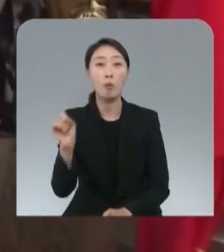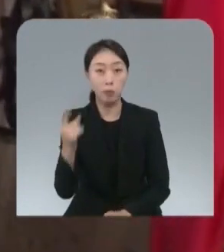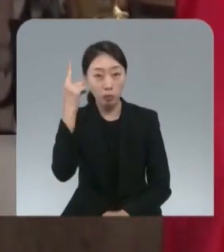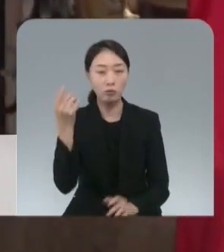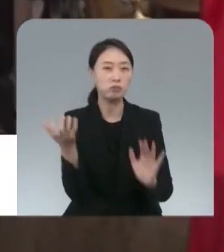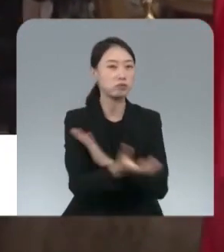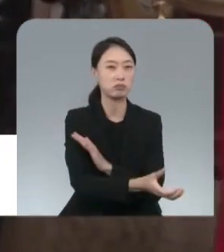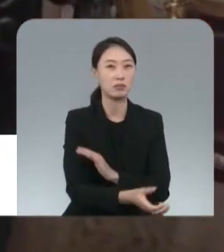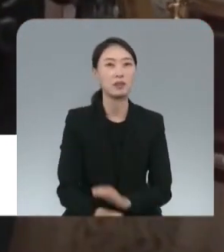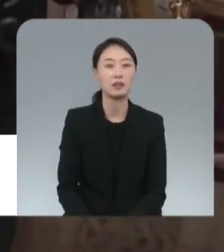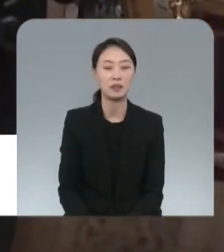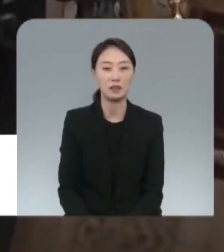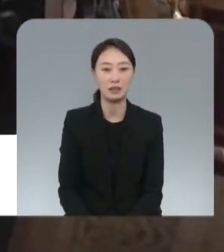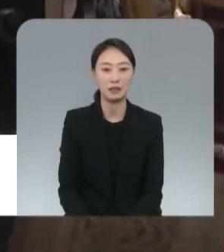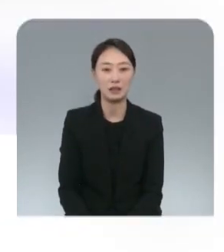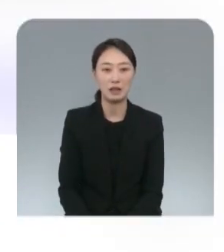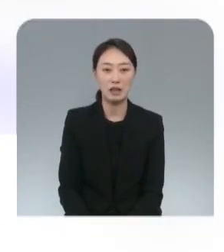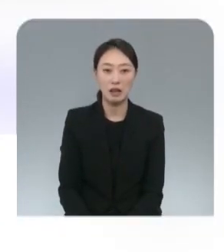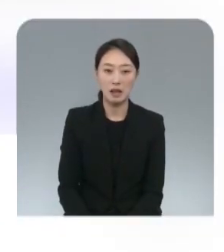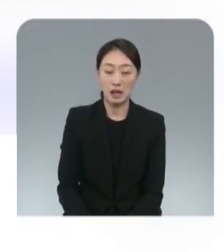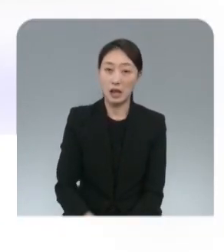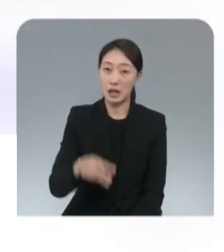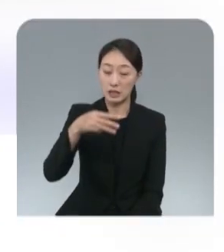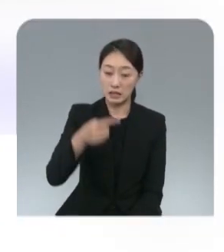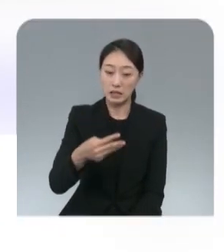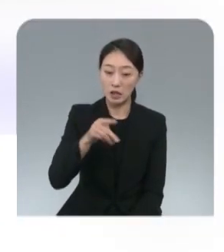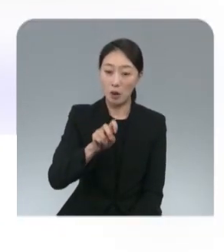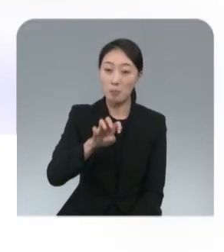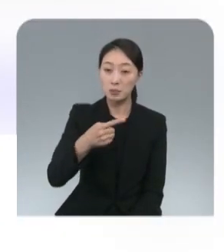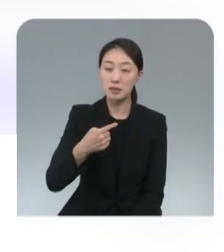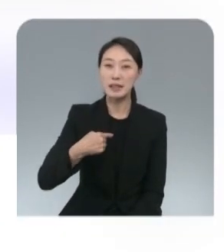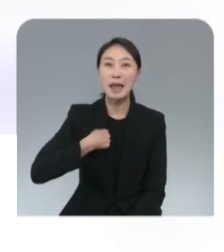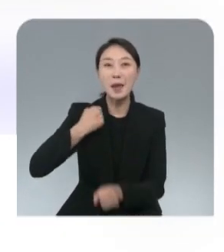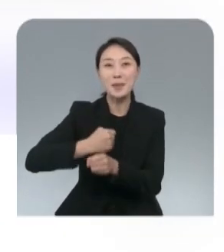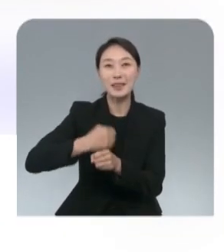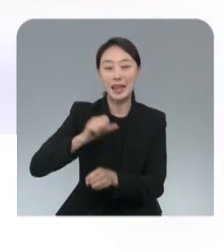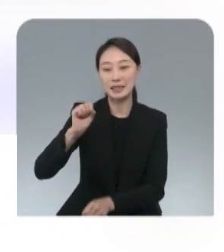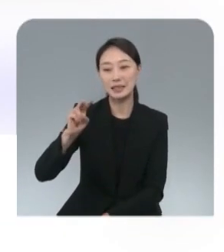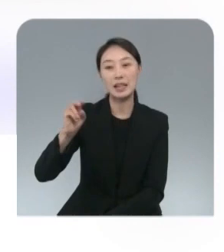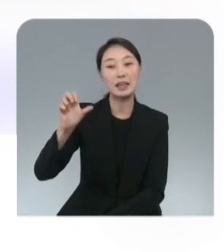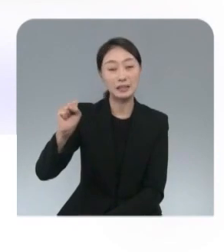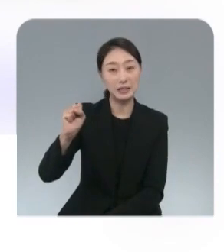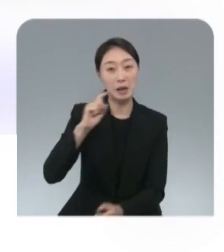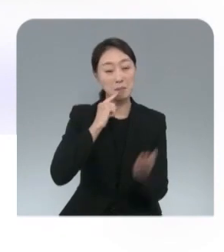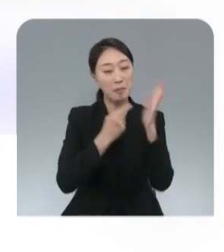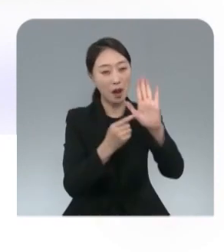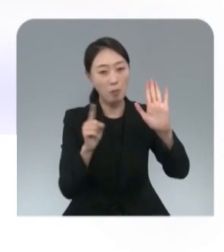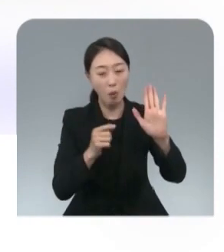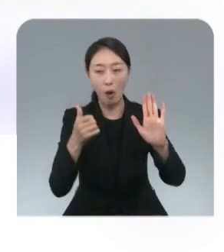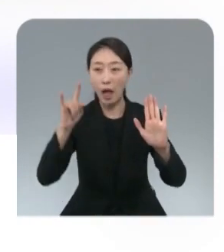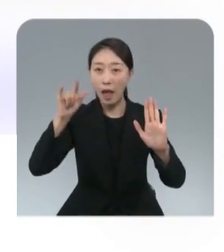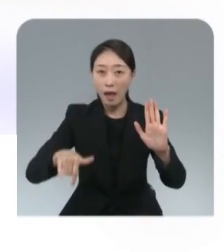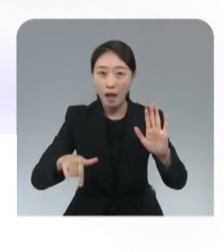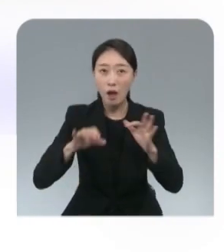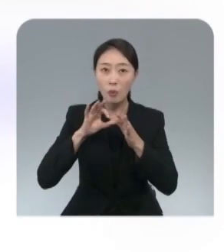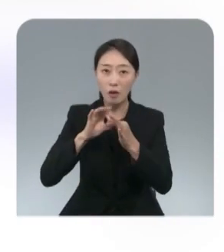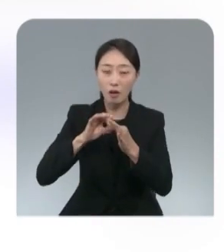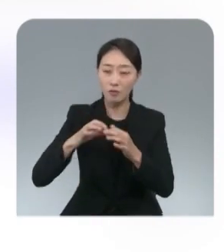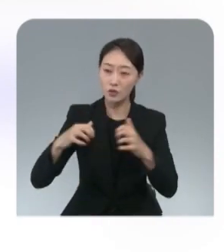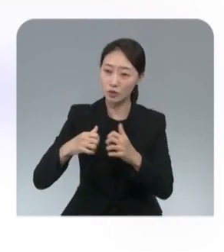자신이 만든 사회 관계망 트루스 소셜에 올린 글을 통해 핵무기 관련 내용은 날조 라고 반박했습니다